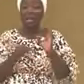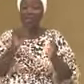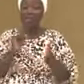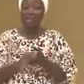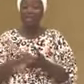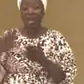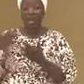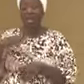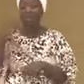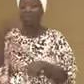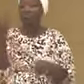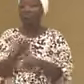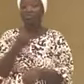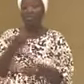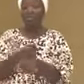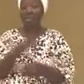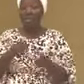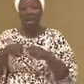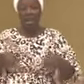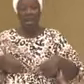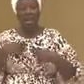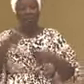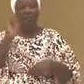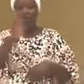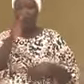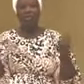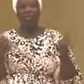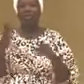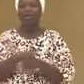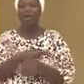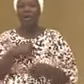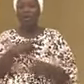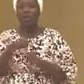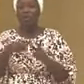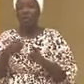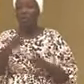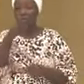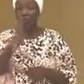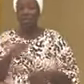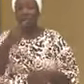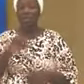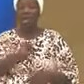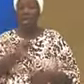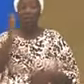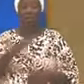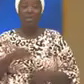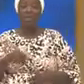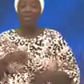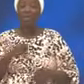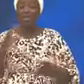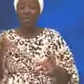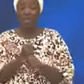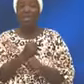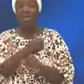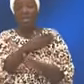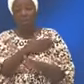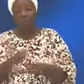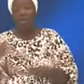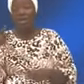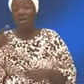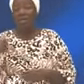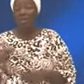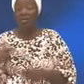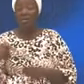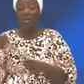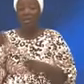alors ta vie sera pécheresse medjadji joe torre le coeur de pied de le corps et je